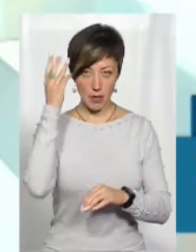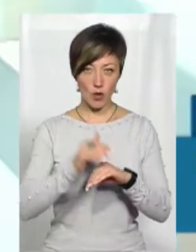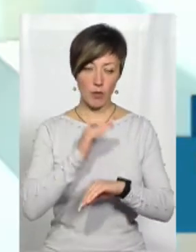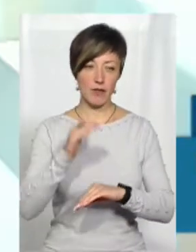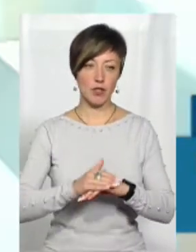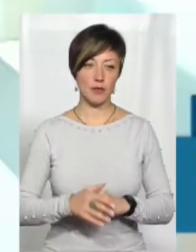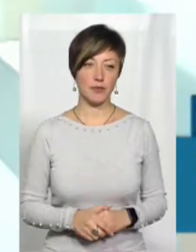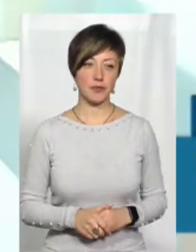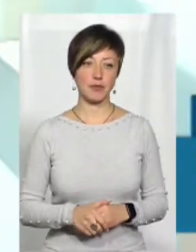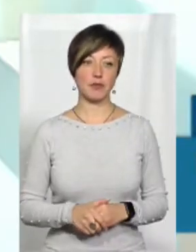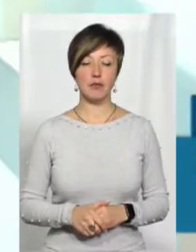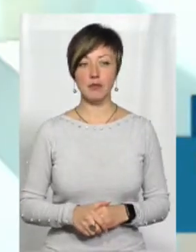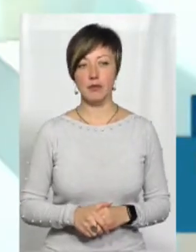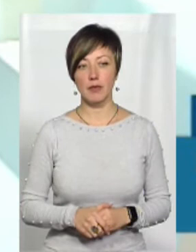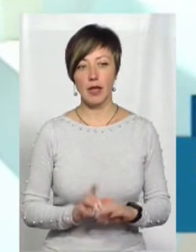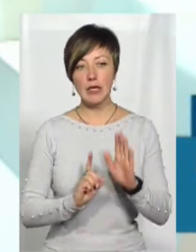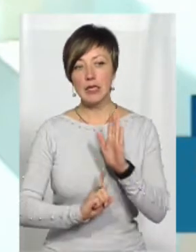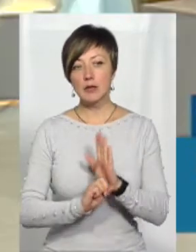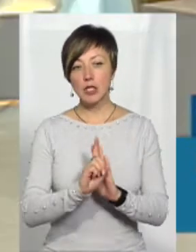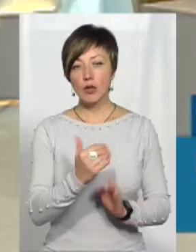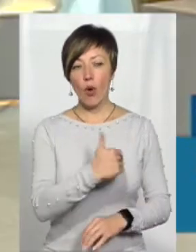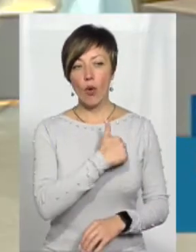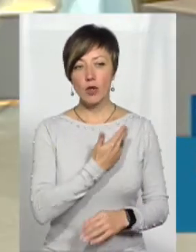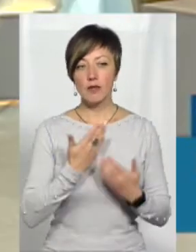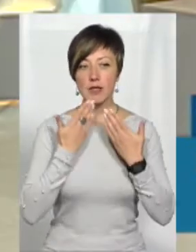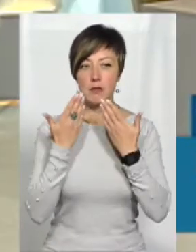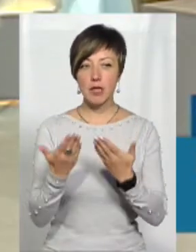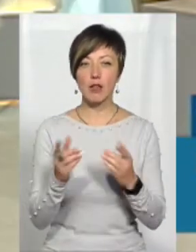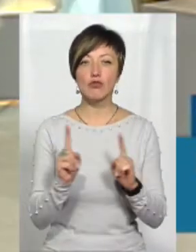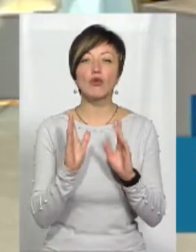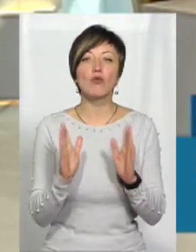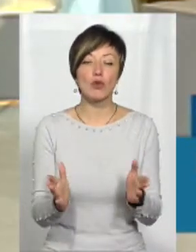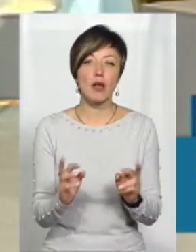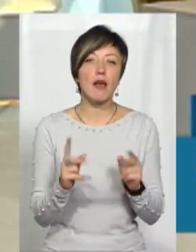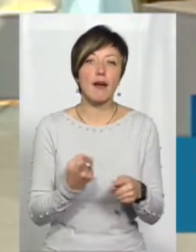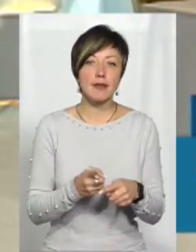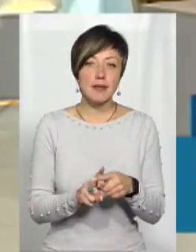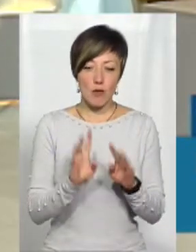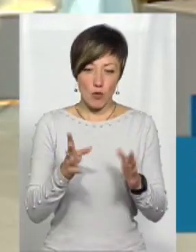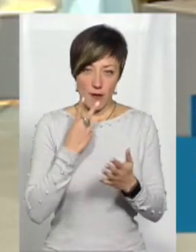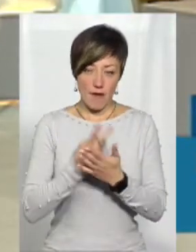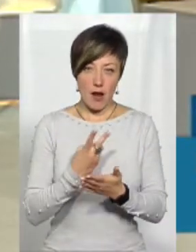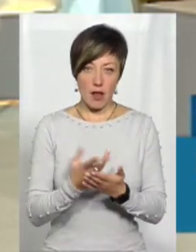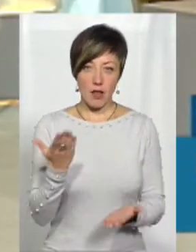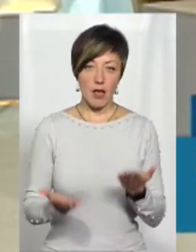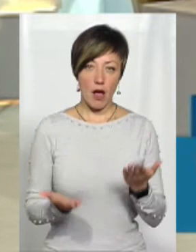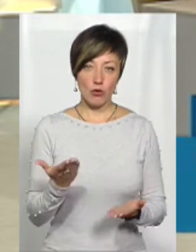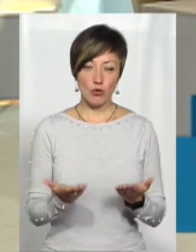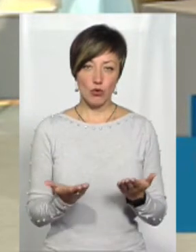вечора. Добрий. От спочатку я хотів вас запитати, от що буде, як це буде виглядати, якщо все ж